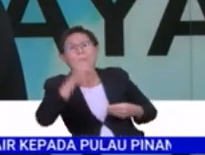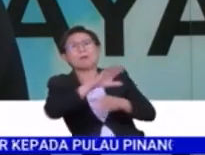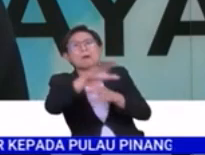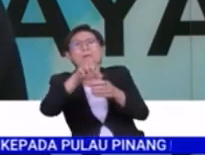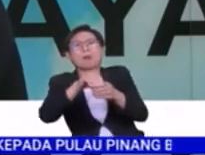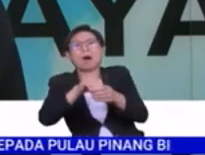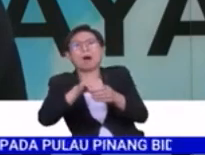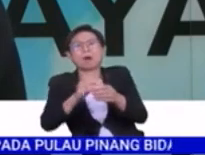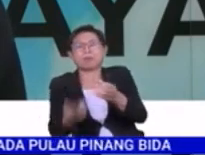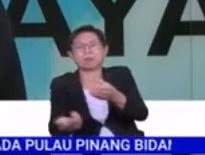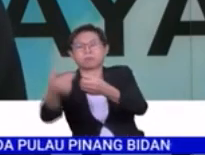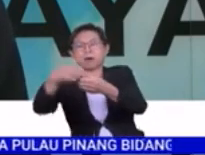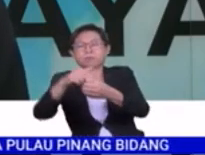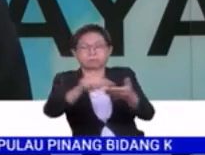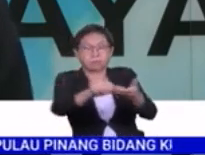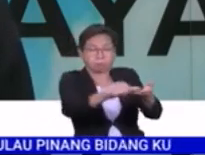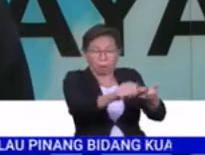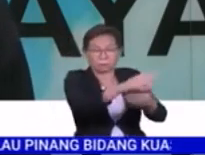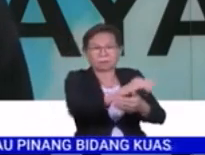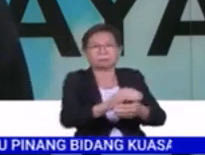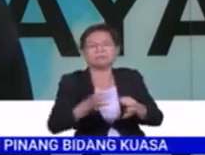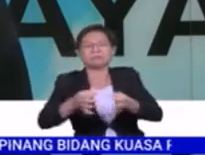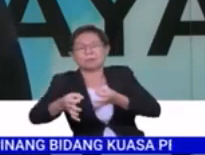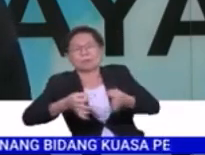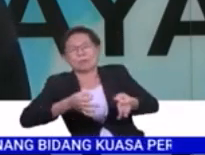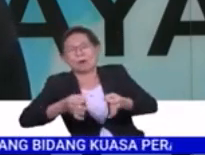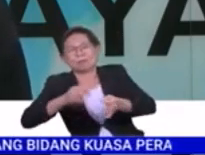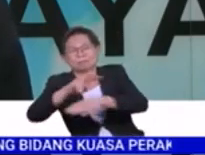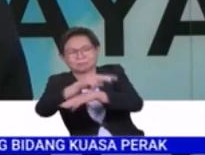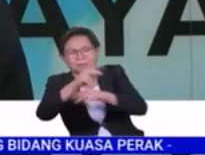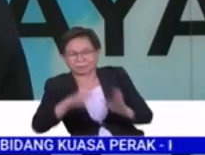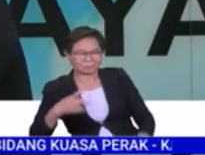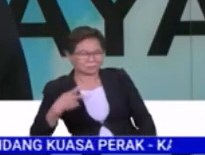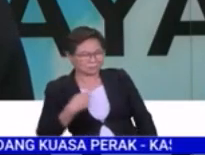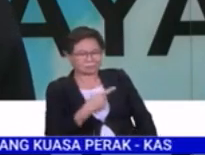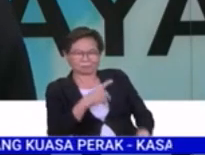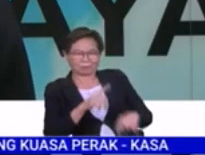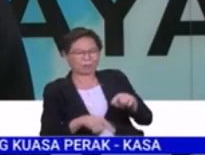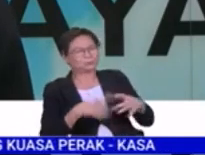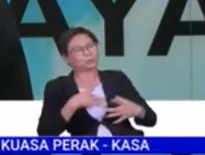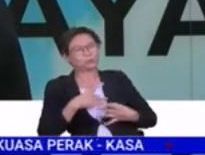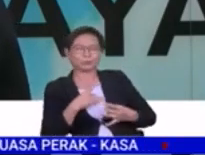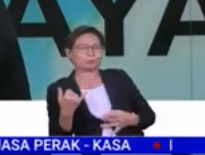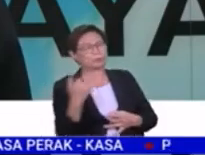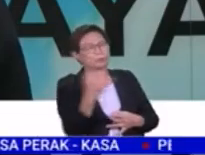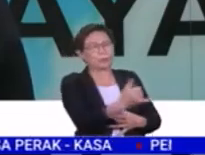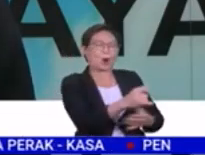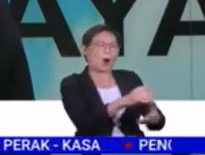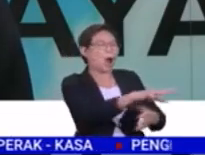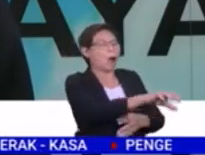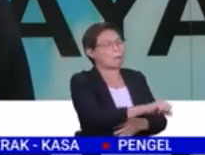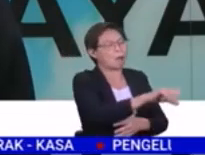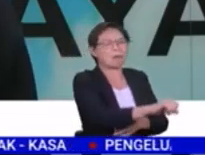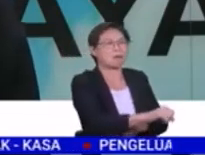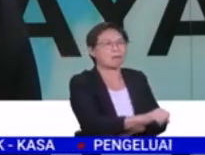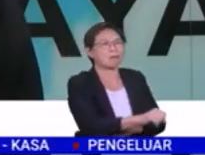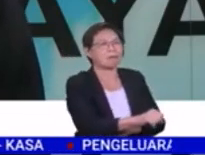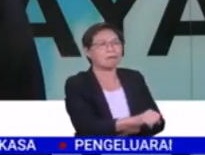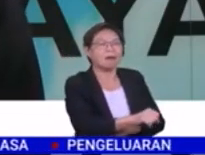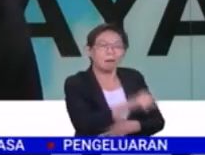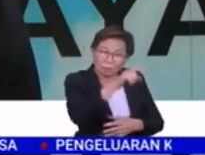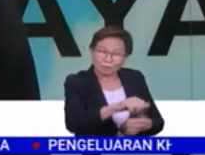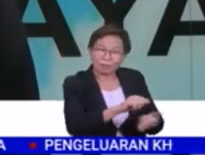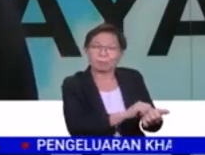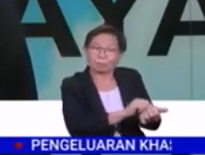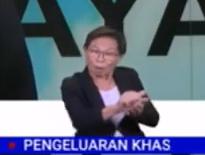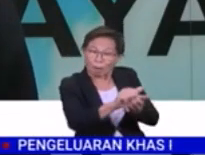melibatkan dokumen dan juga keterangan saksi. So kita tak boleh sewenang-wenangnya pergi untuk ambil tanpa clearance daripada